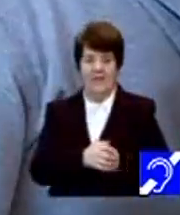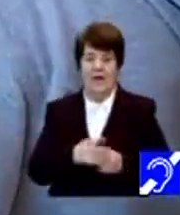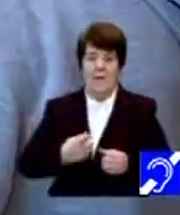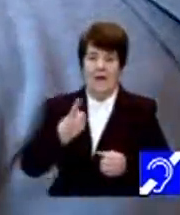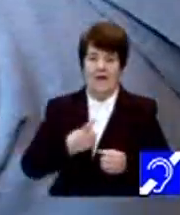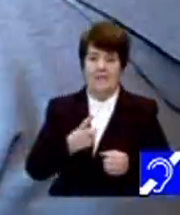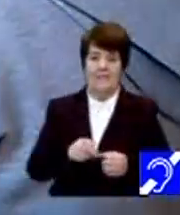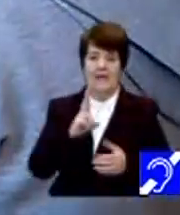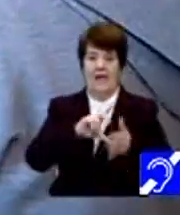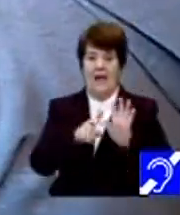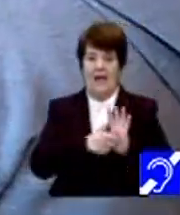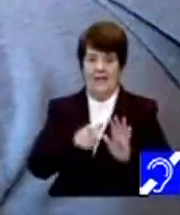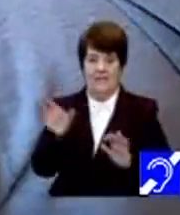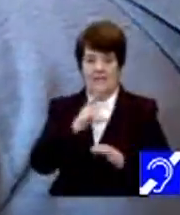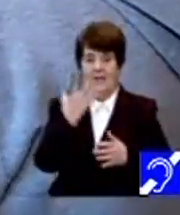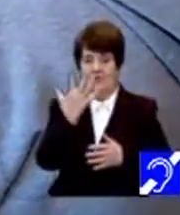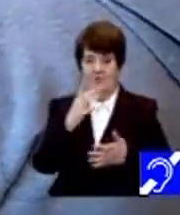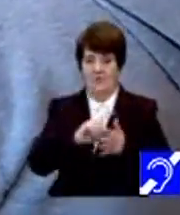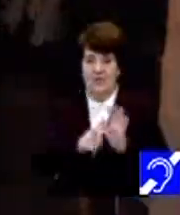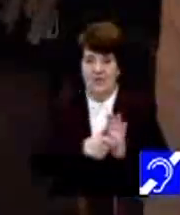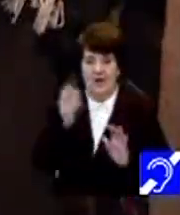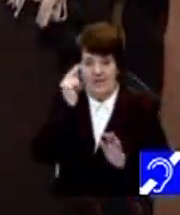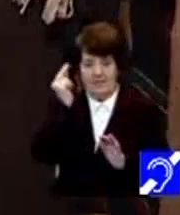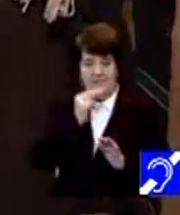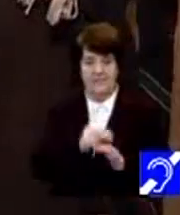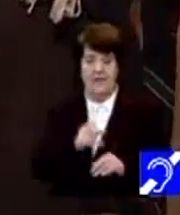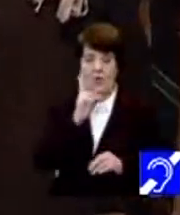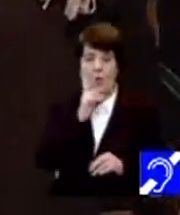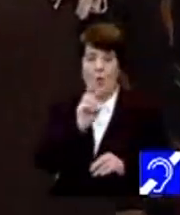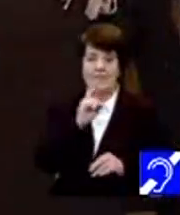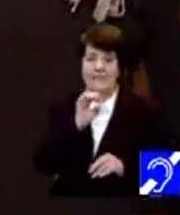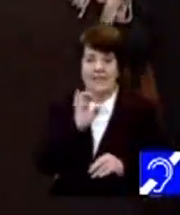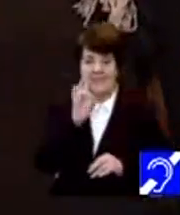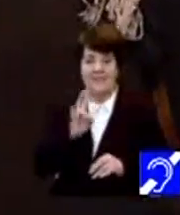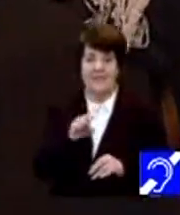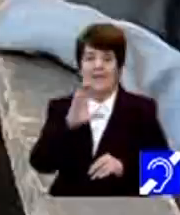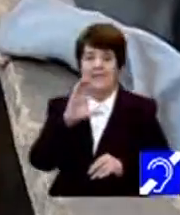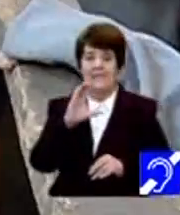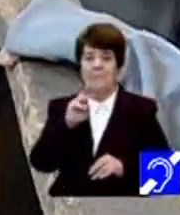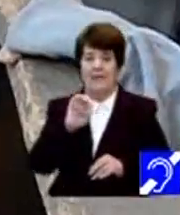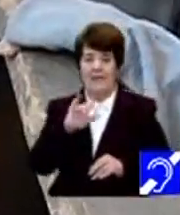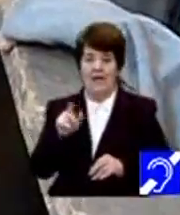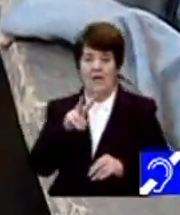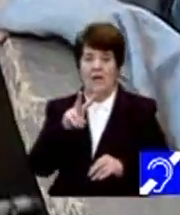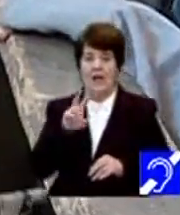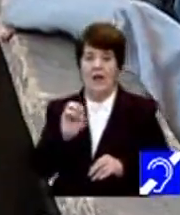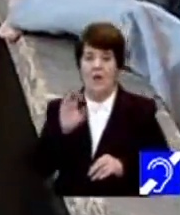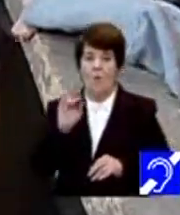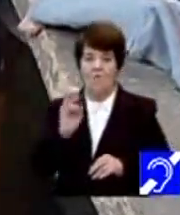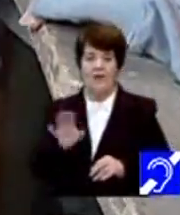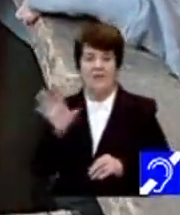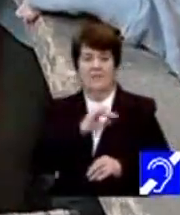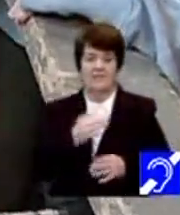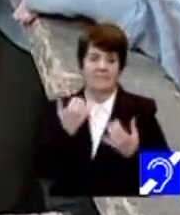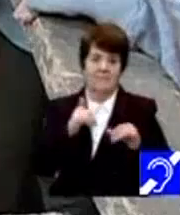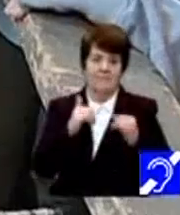De un adevărat masterclass au avut parte elevii clasei a 5-a de la liceul Constantin Spătaru din orașul Leova. Cu toții au fost curioși